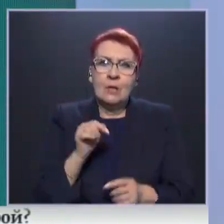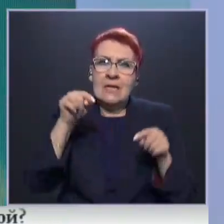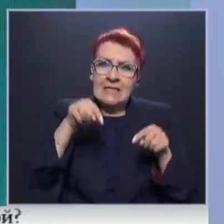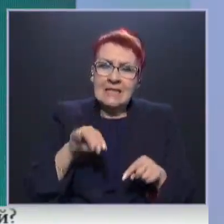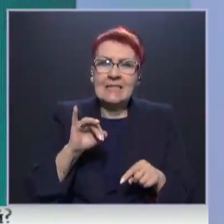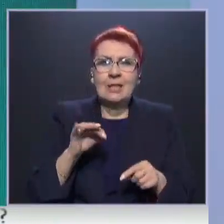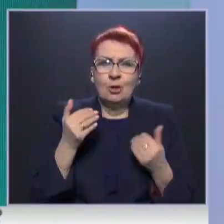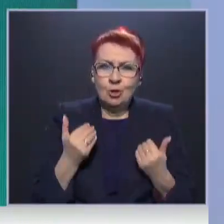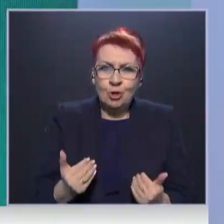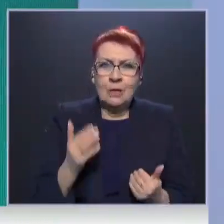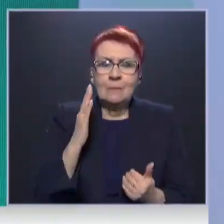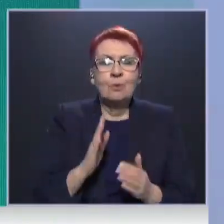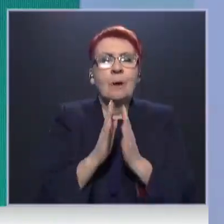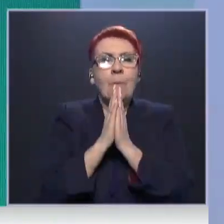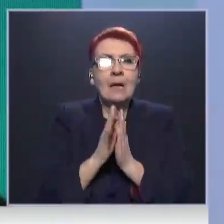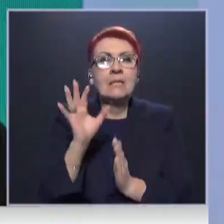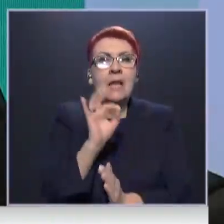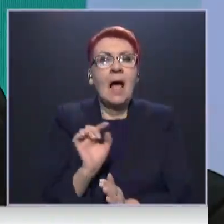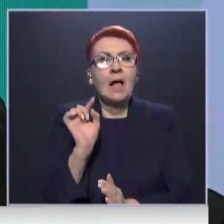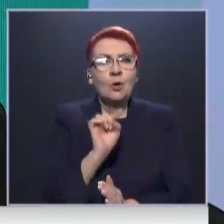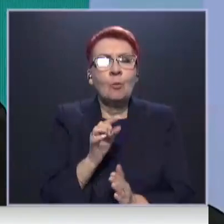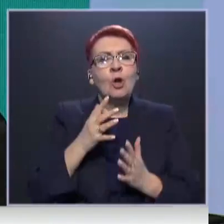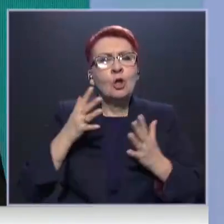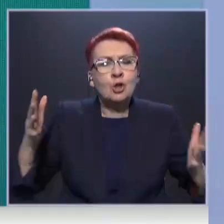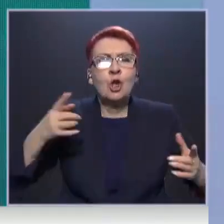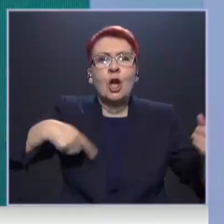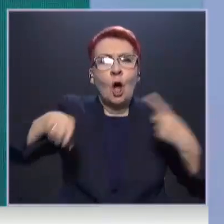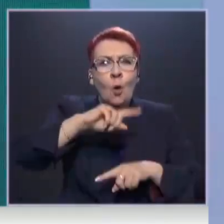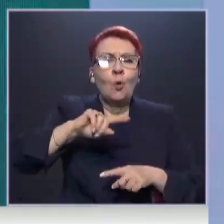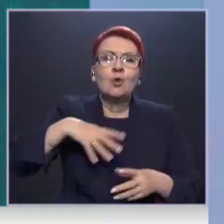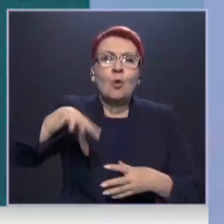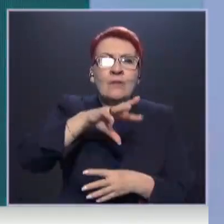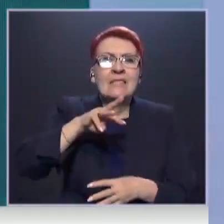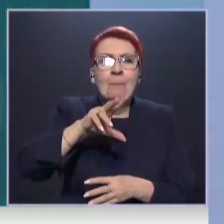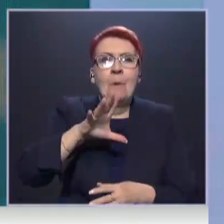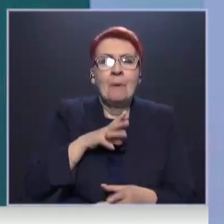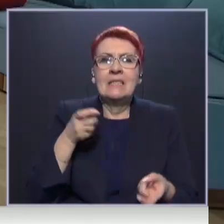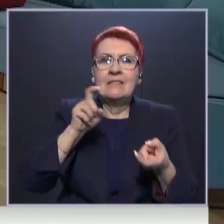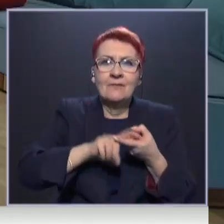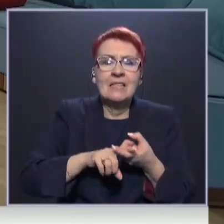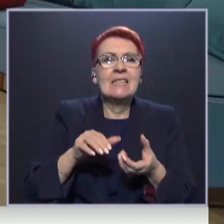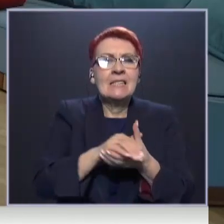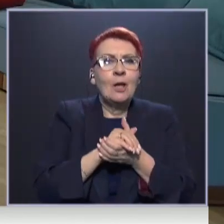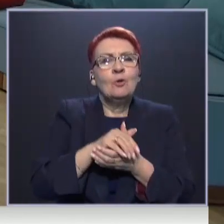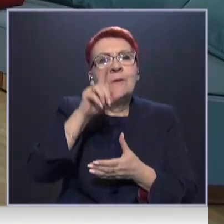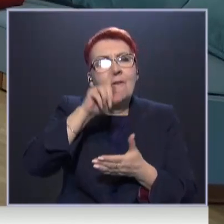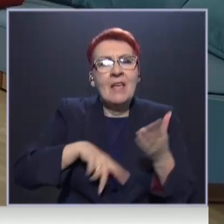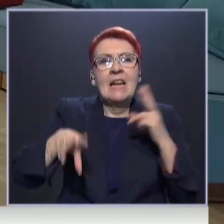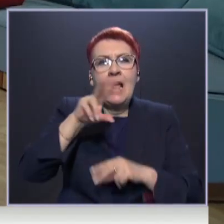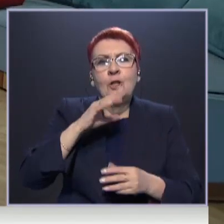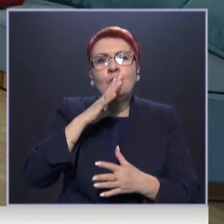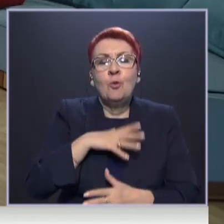и сейчас молиться о том, шире круг, чтобы все мы были связаны союзами веры, надежды и любви.